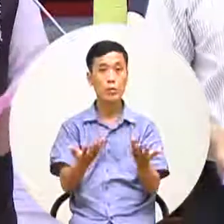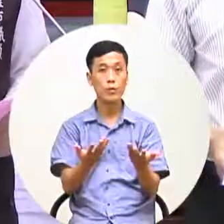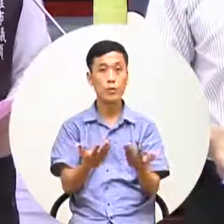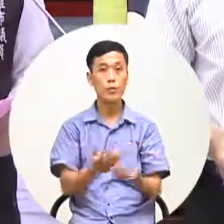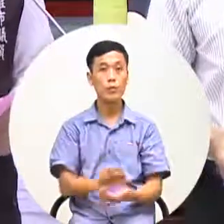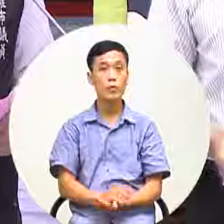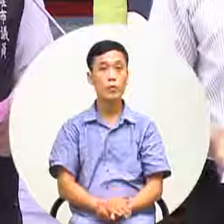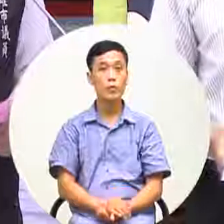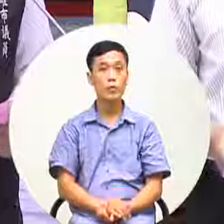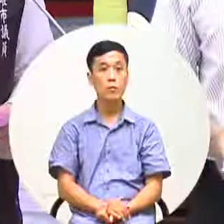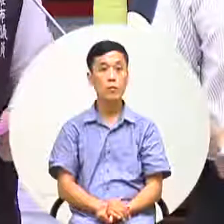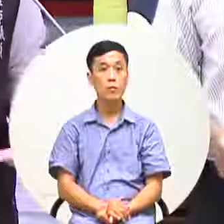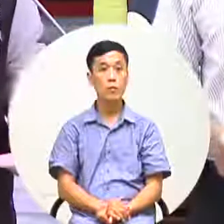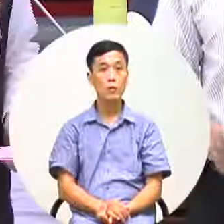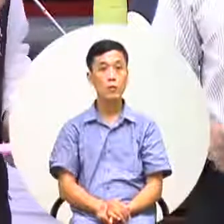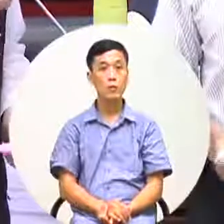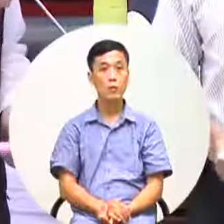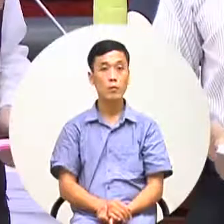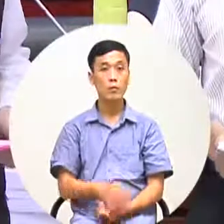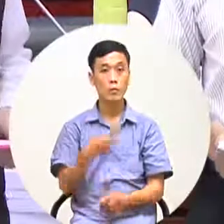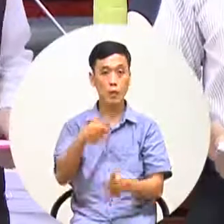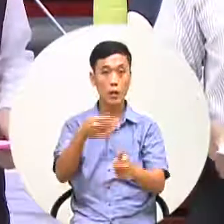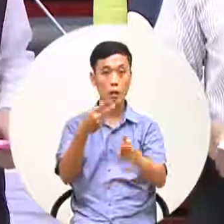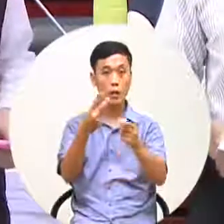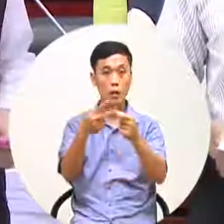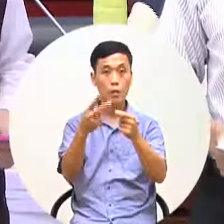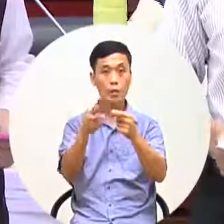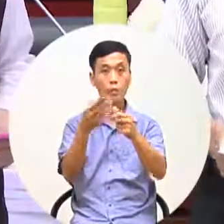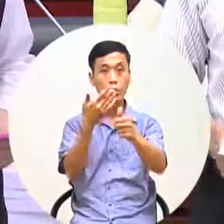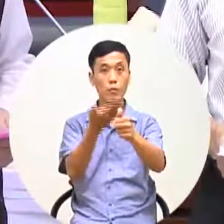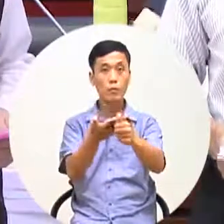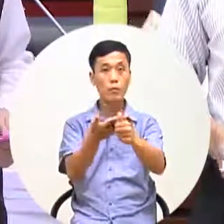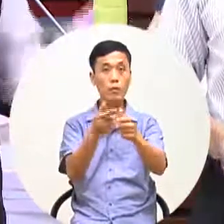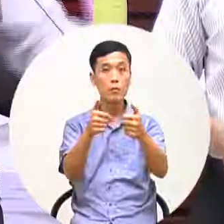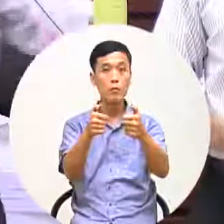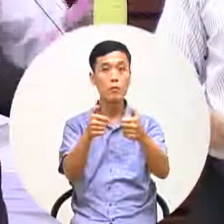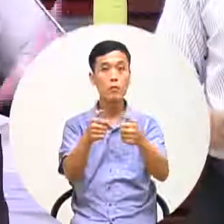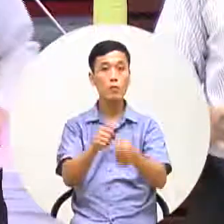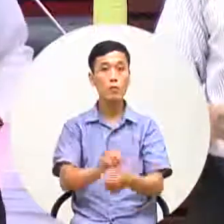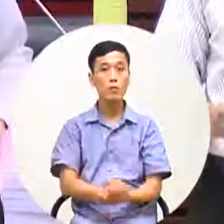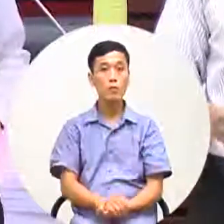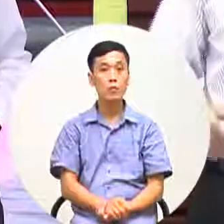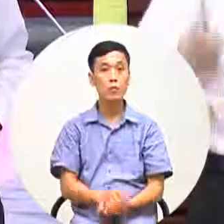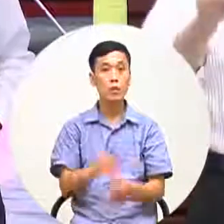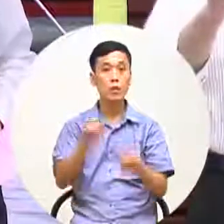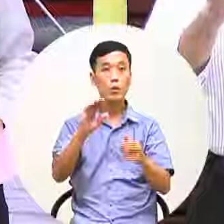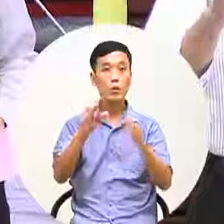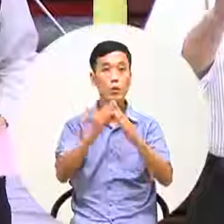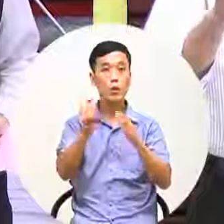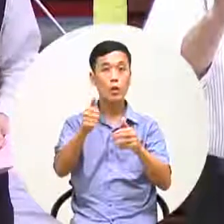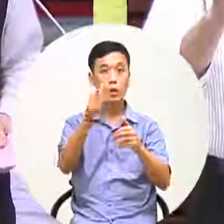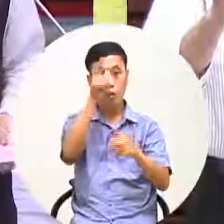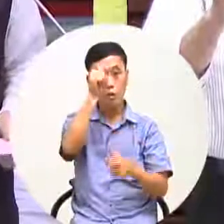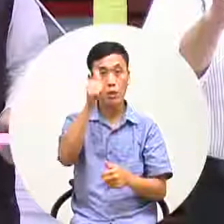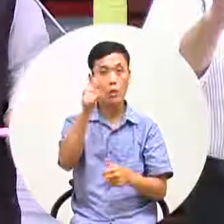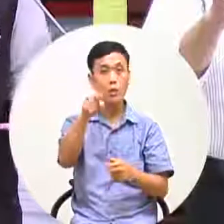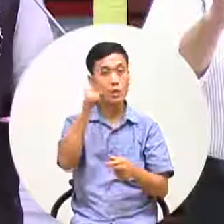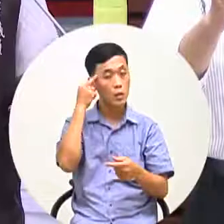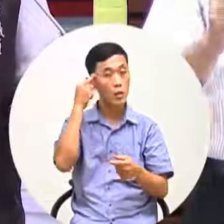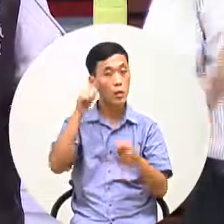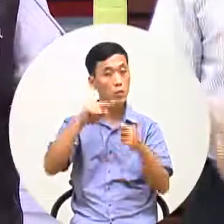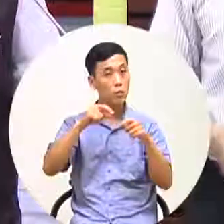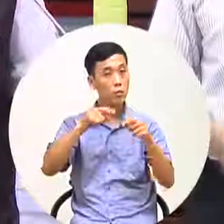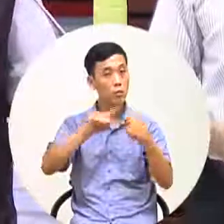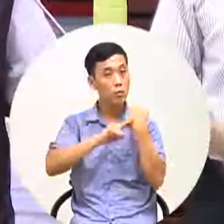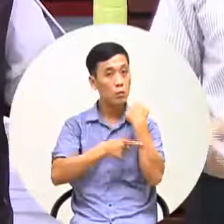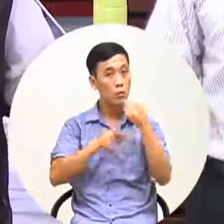请再给两分钟，谢谢。 多呢？黄局长 是 啊，总要想办法解决啊。 所以375租